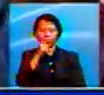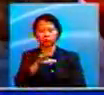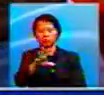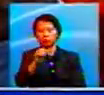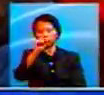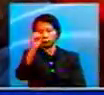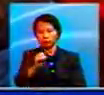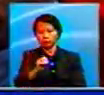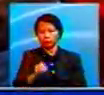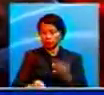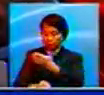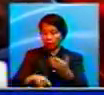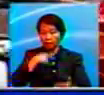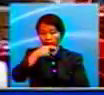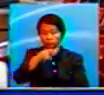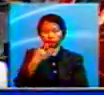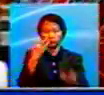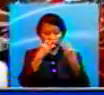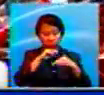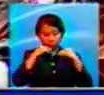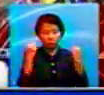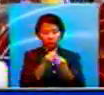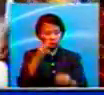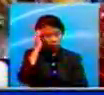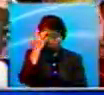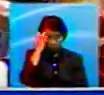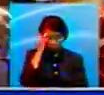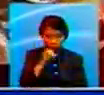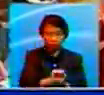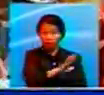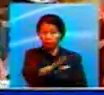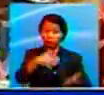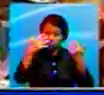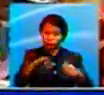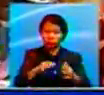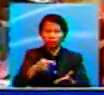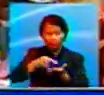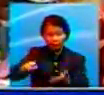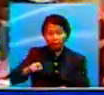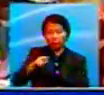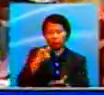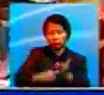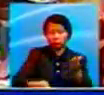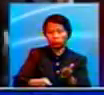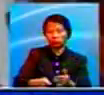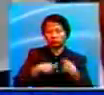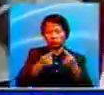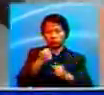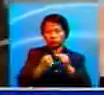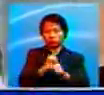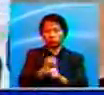50%. Menurut beliau lagi, masyarakat sebenarnya tidak menyedari bahawa mereka telah membayar cukai jualan sejak